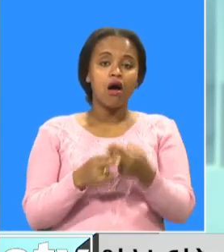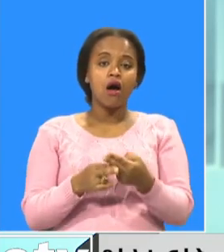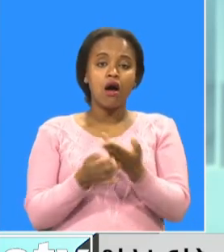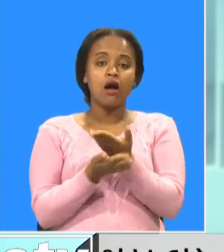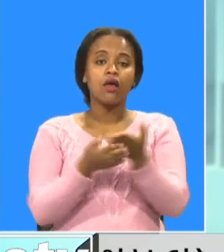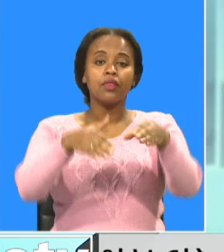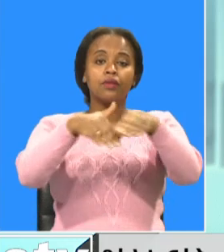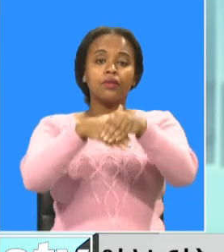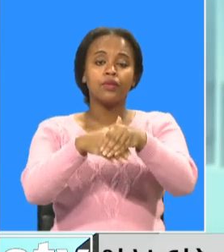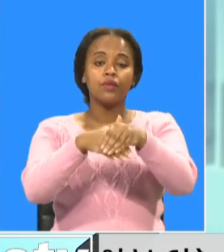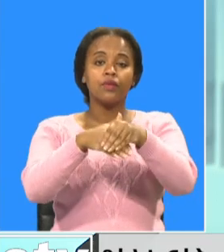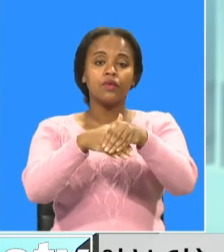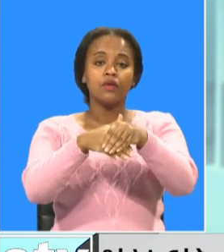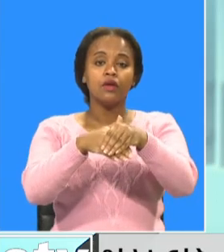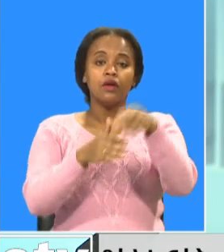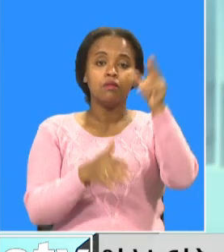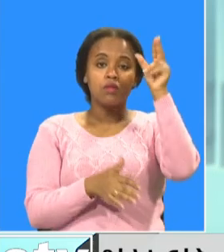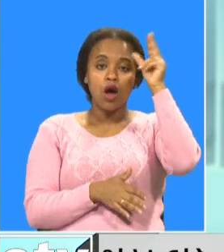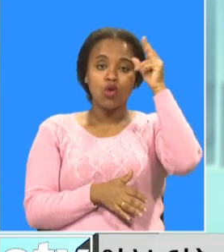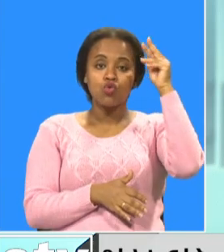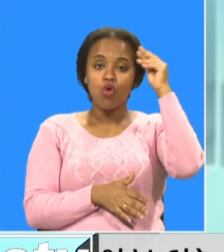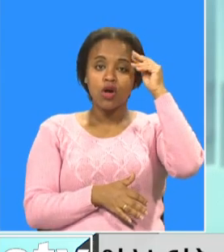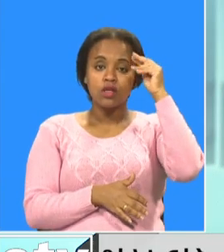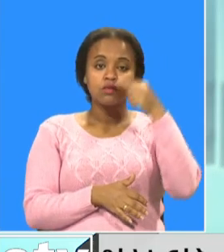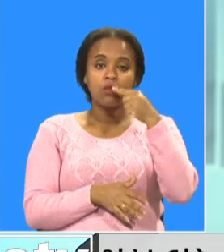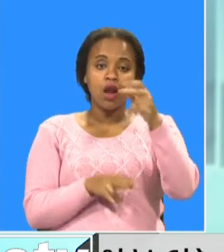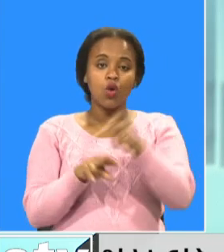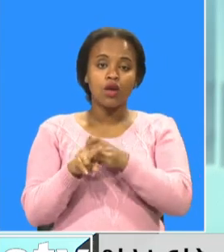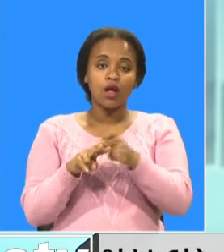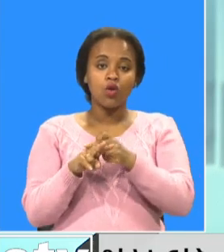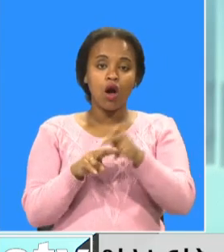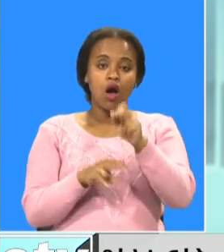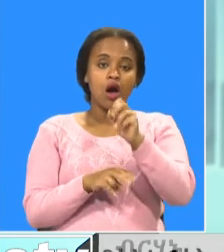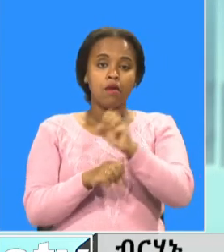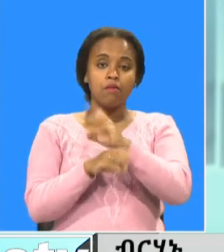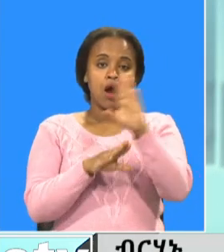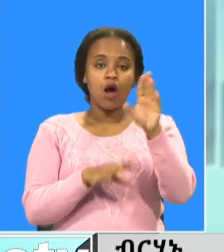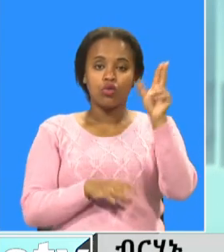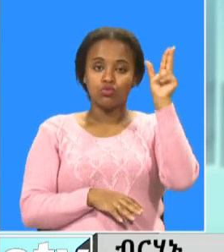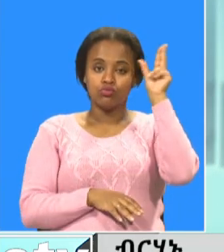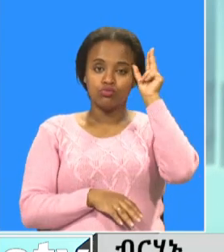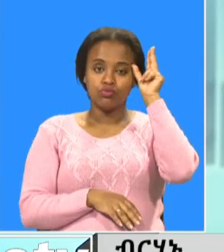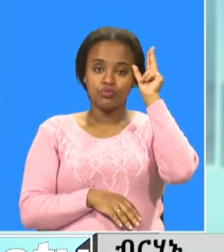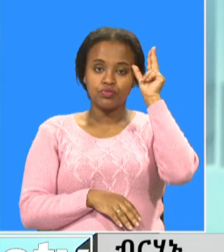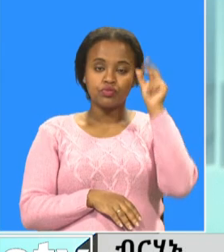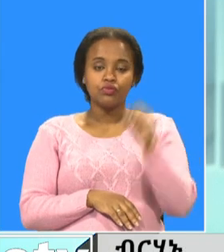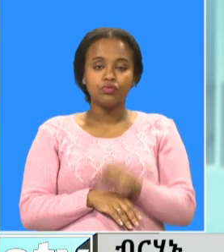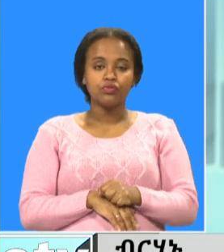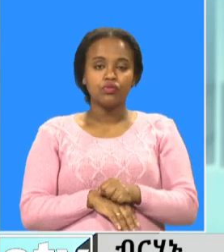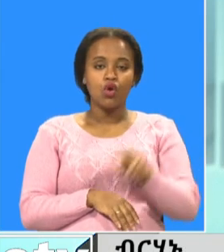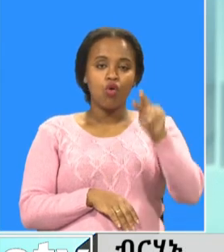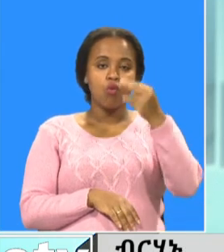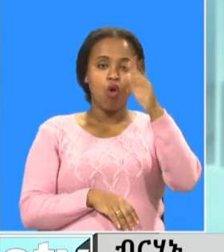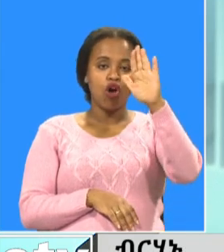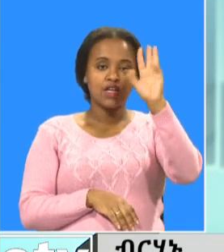እንታወቅ? ብርሃኑ ሞገስ እባላለሁ ከድሬዳዋ። ብርሃኑ ሞገስ። እሺ